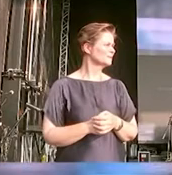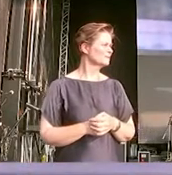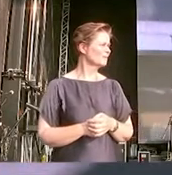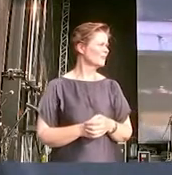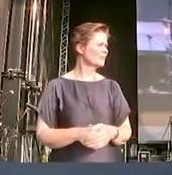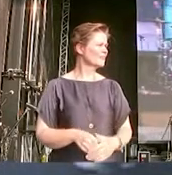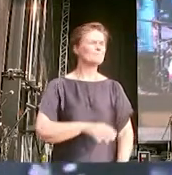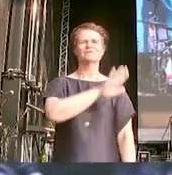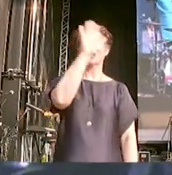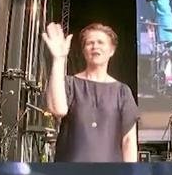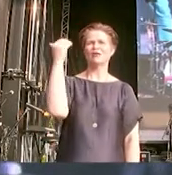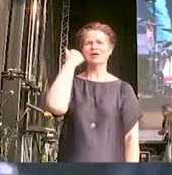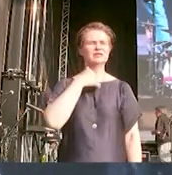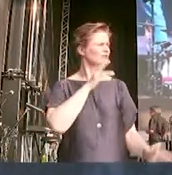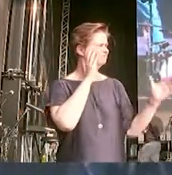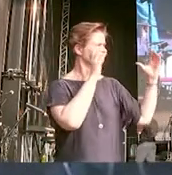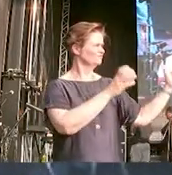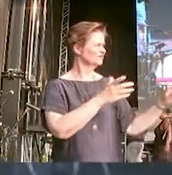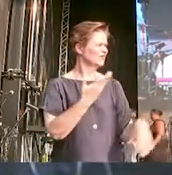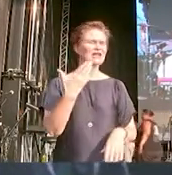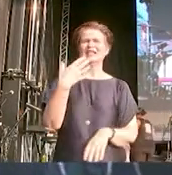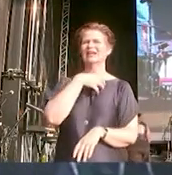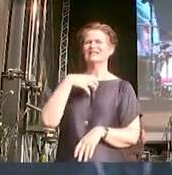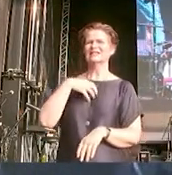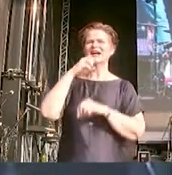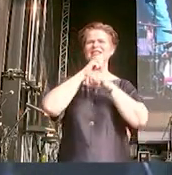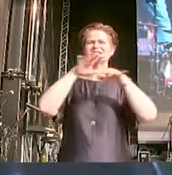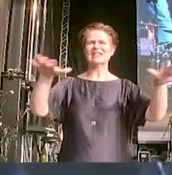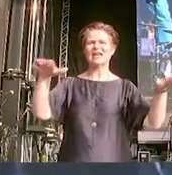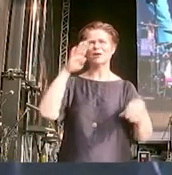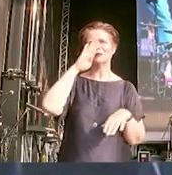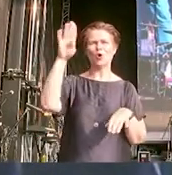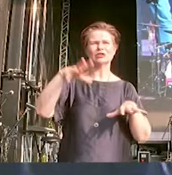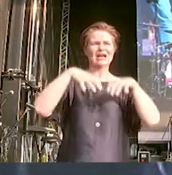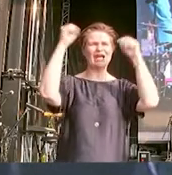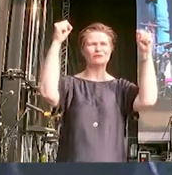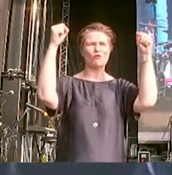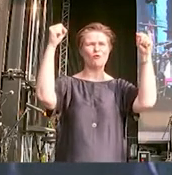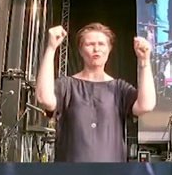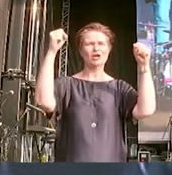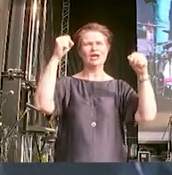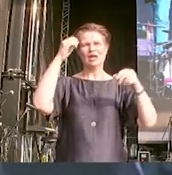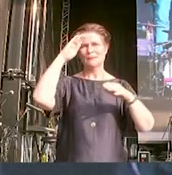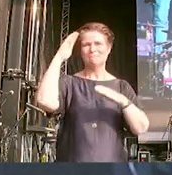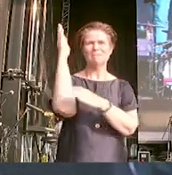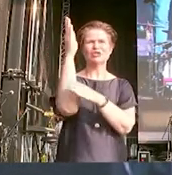Hallo ihr Lieben, ich stehe hier für die Dresdner Seenotrettungsorganisation Mission Lifeline.